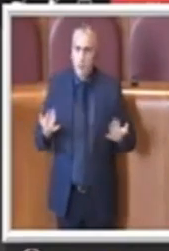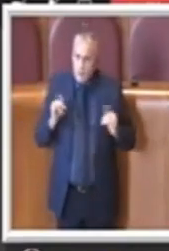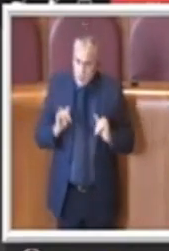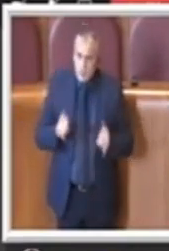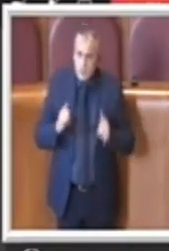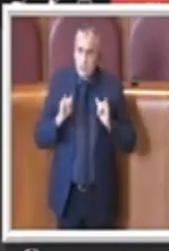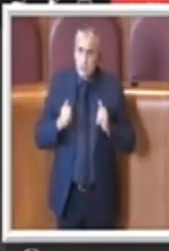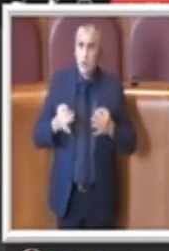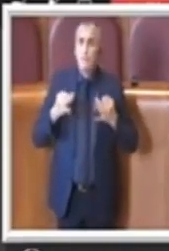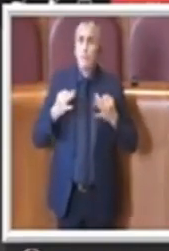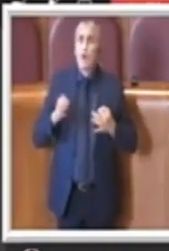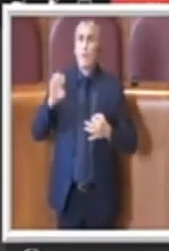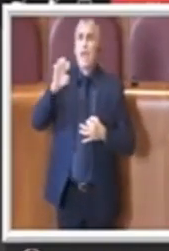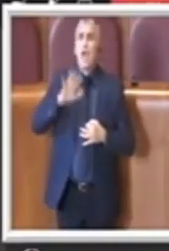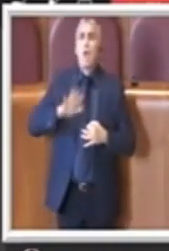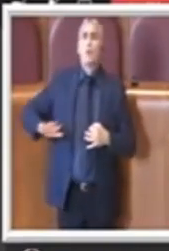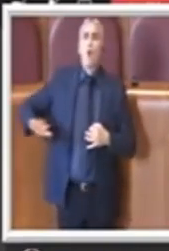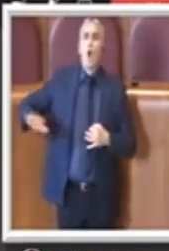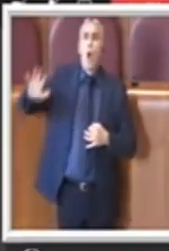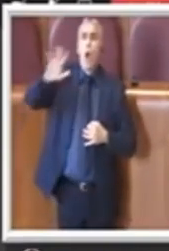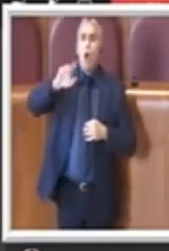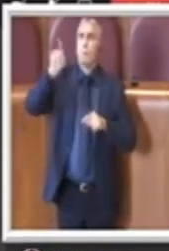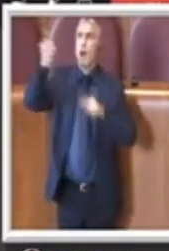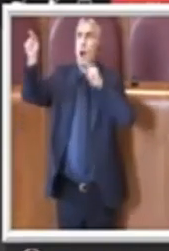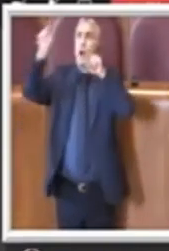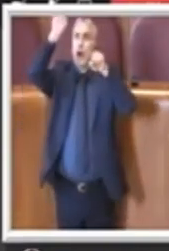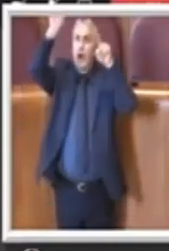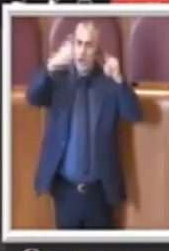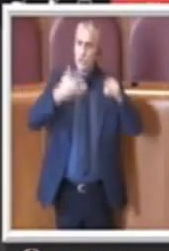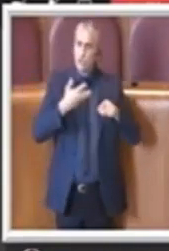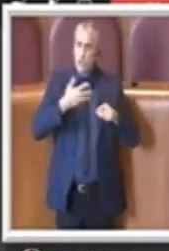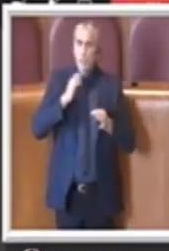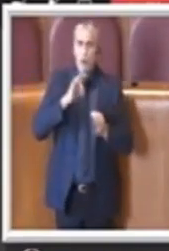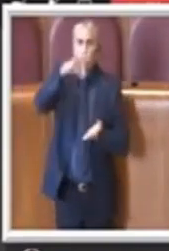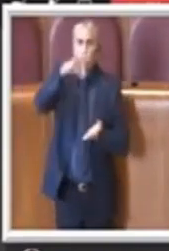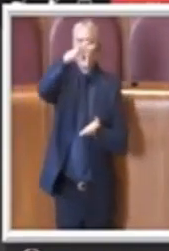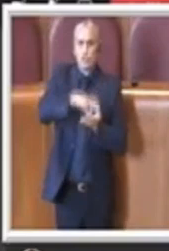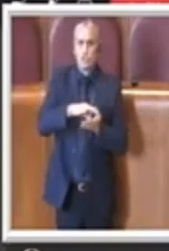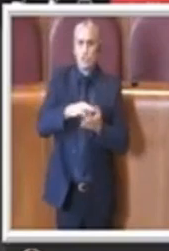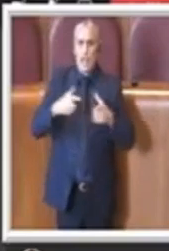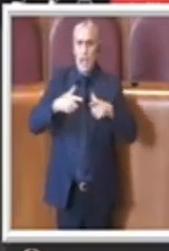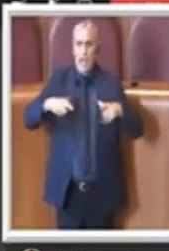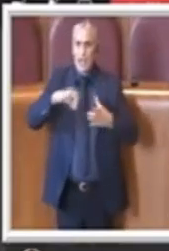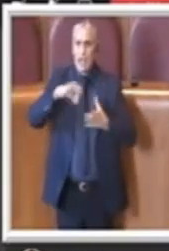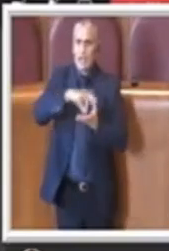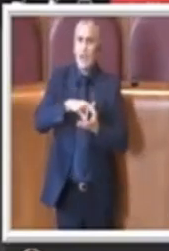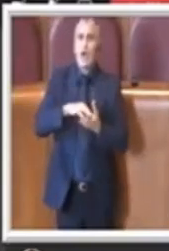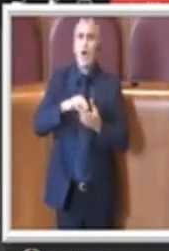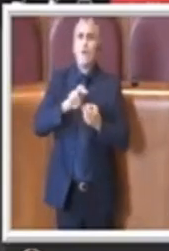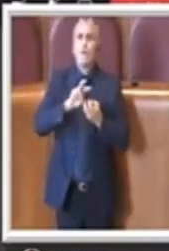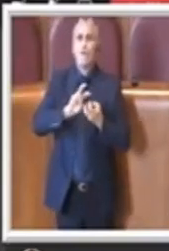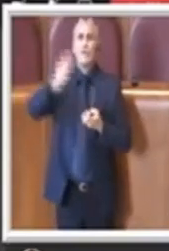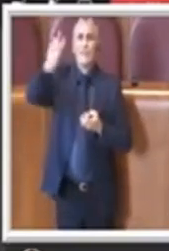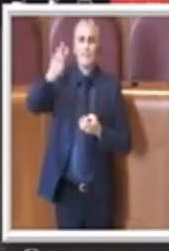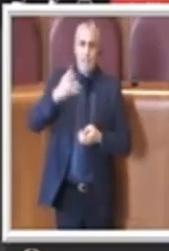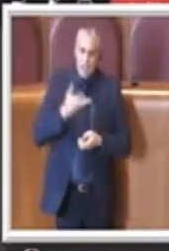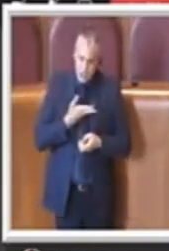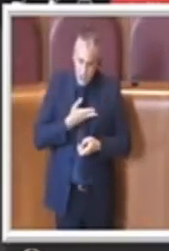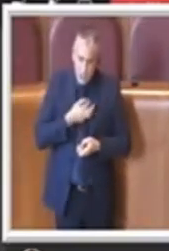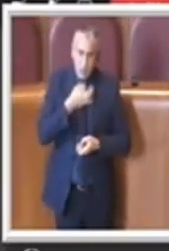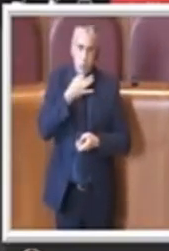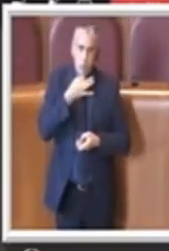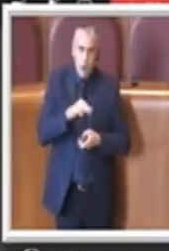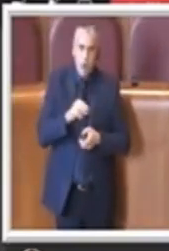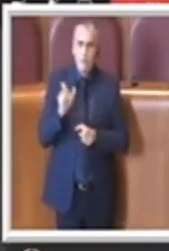capitali europee tantissime hanno delle funivie nel centro città per permettere i cittadini di